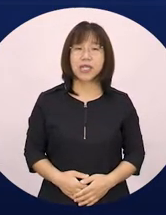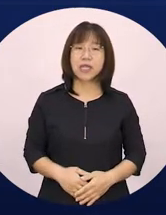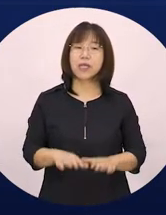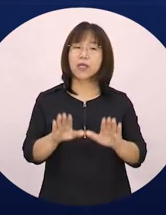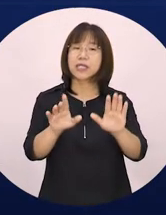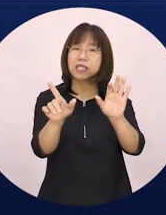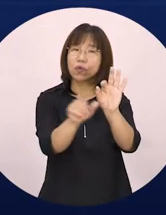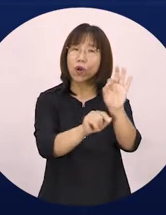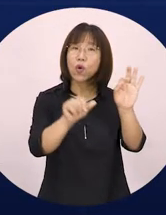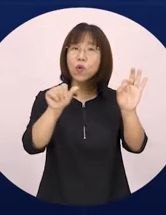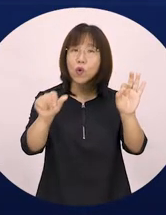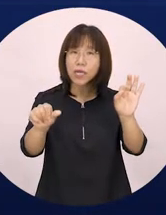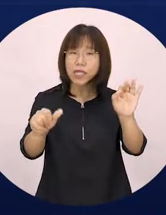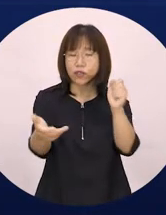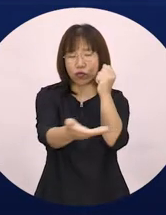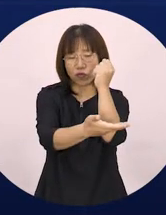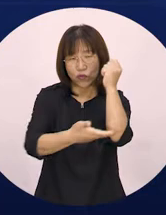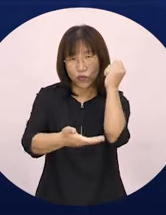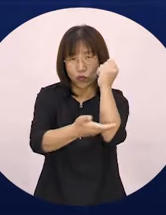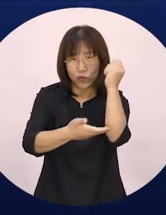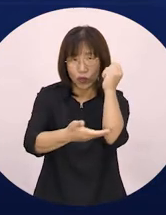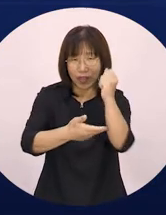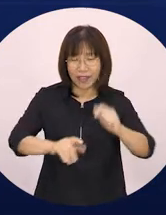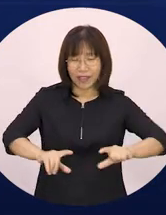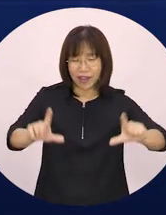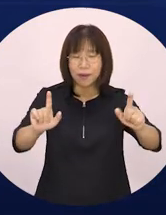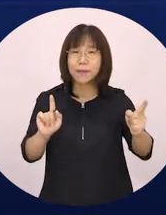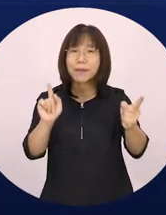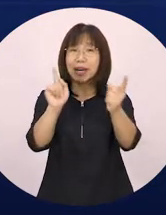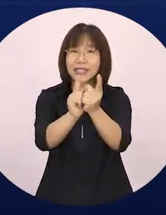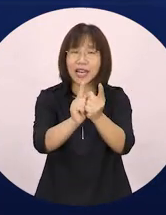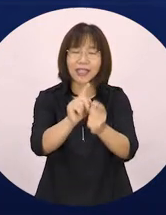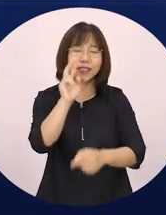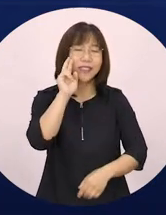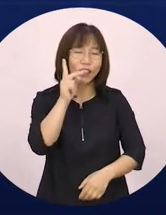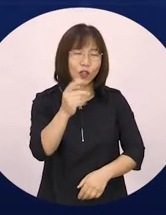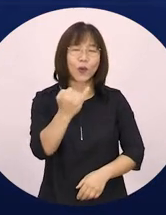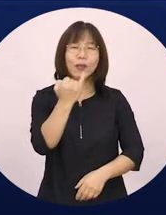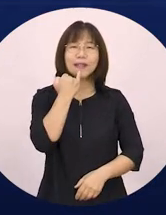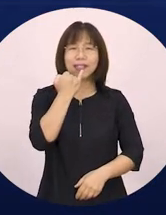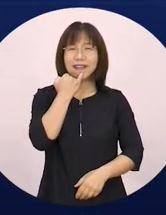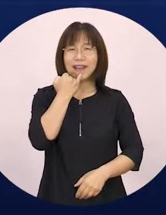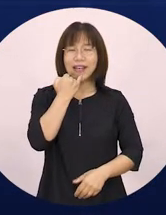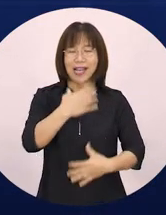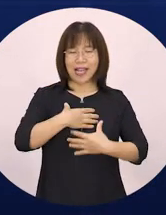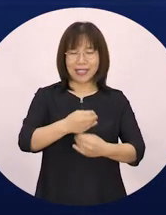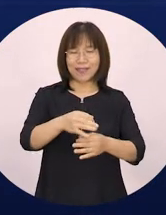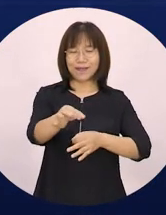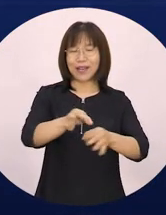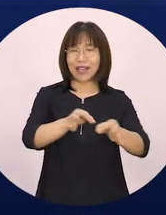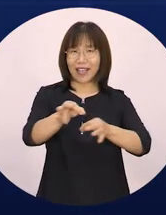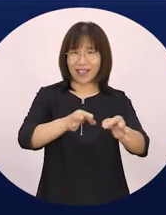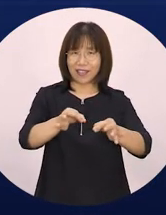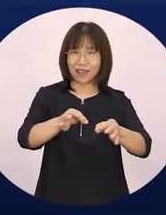추진했었는데요. 지난 5일 추수의 계절 가을을 맞아 틀려도 괜찮아 안심마켓을